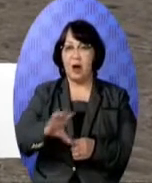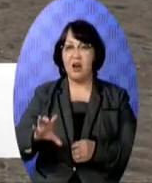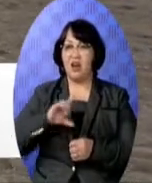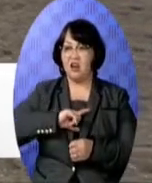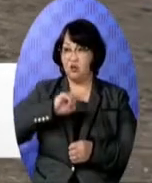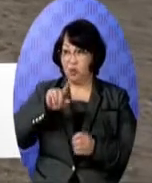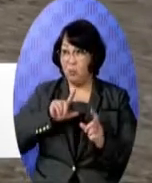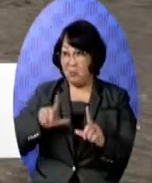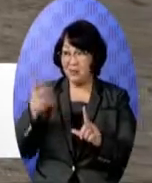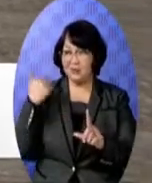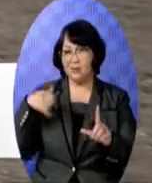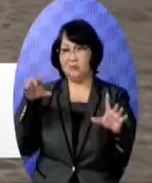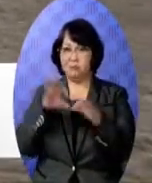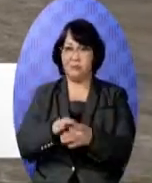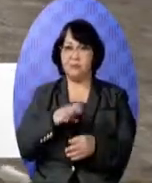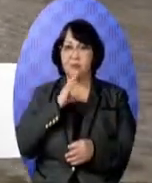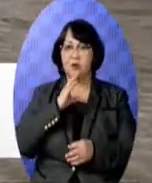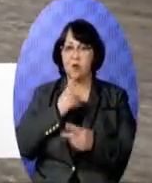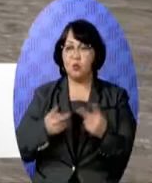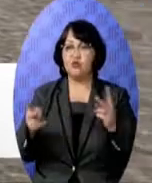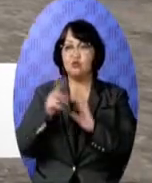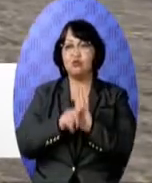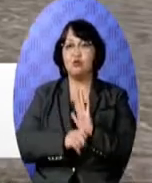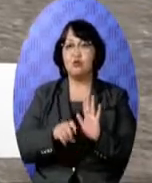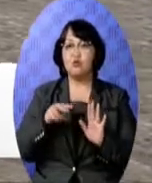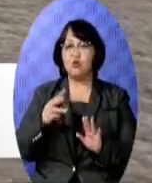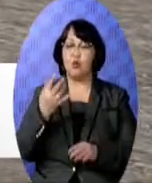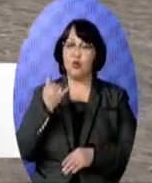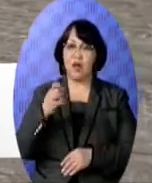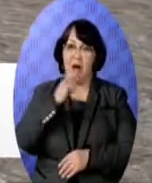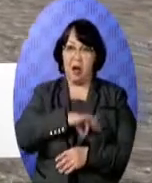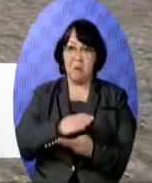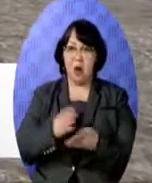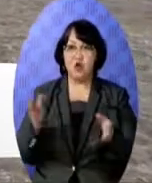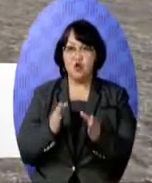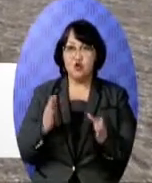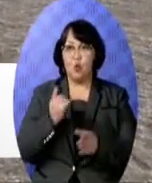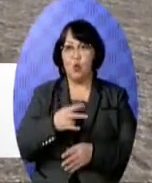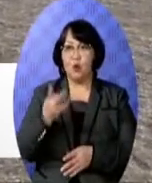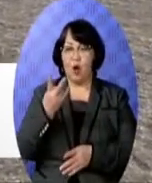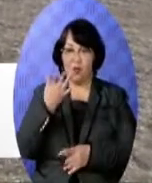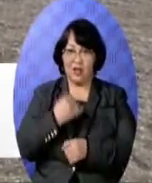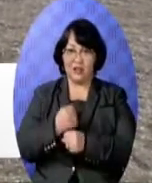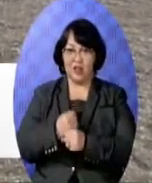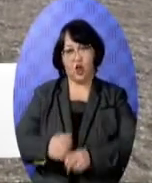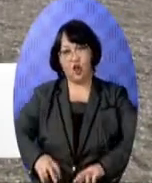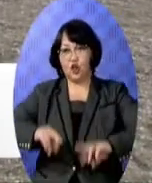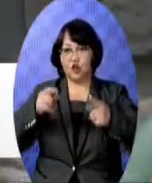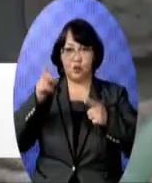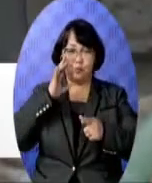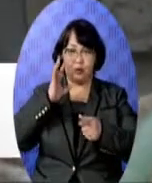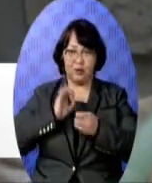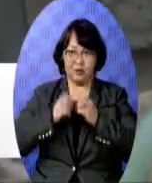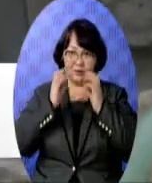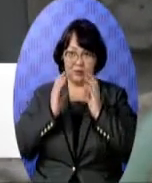Харин үндэсний хөтөлбөрийн хүрээнд мөнгөн ус хэрэглэж байгаа бичил уурхаануудын үйл ажиллагааг өөрчлөх бодлого орж байна.